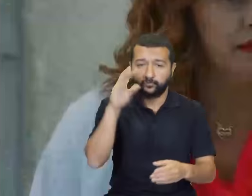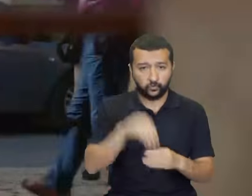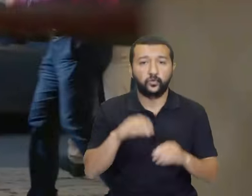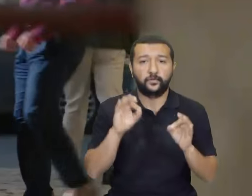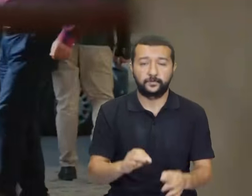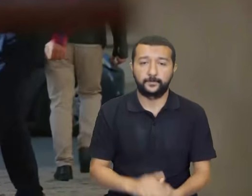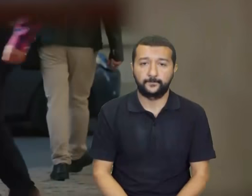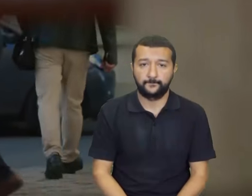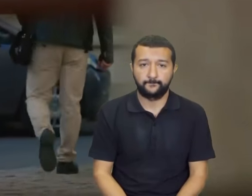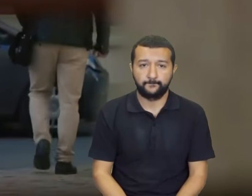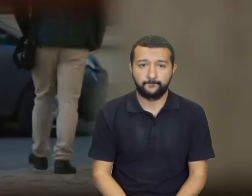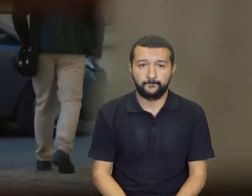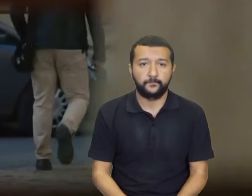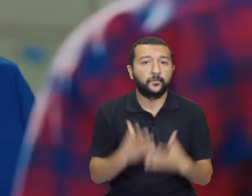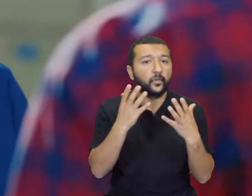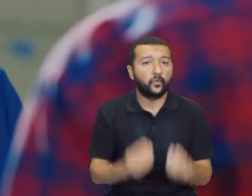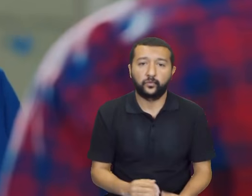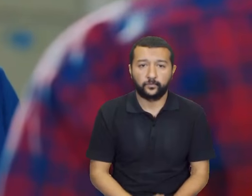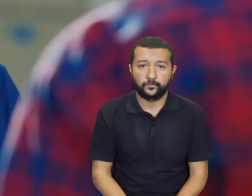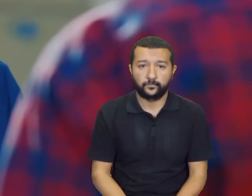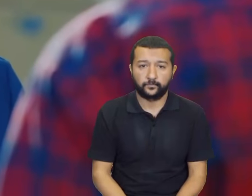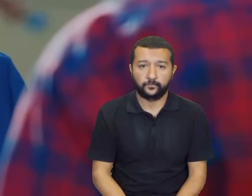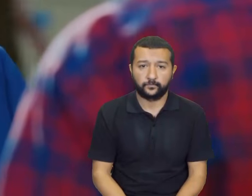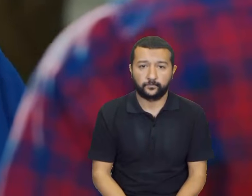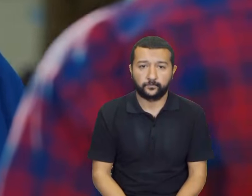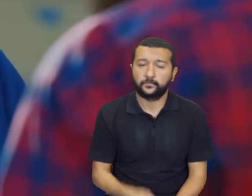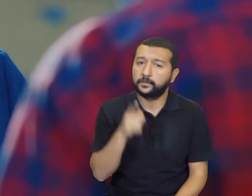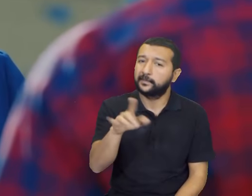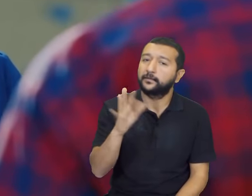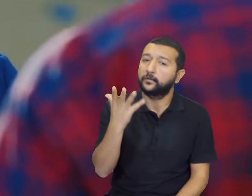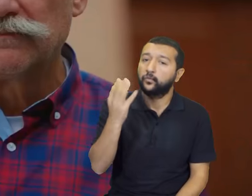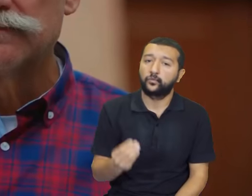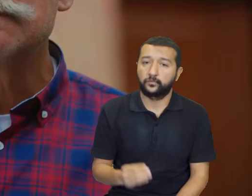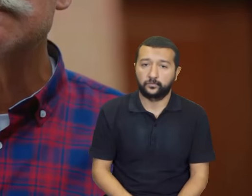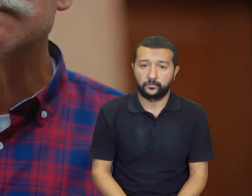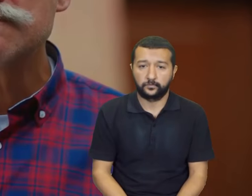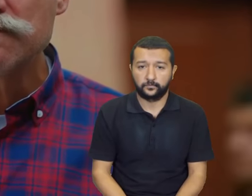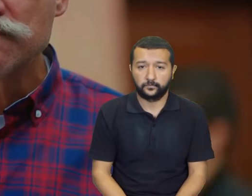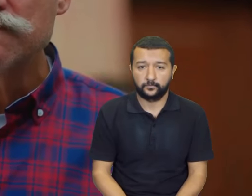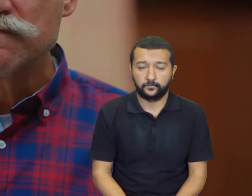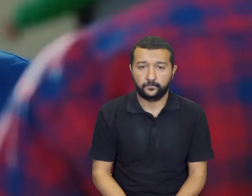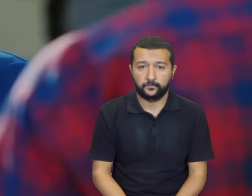kararım. Ne oldu? Adile ile Münir ortada buluştu. Senden ne haber?